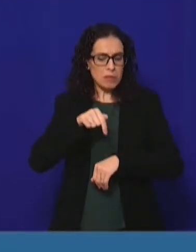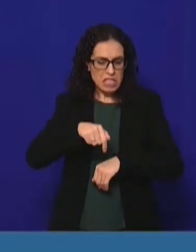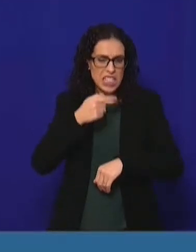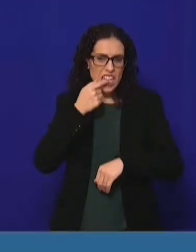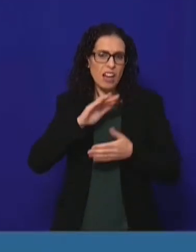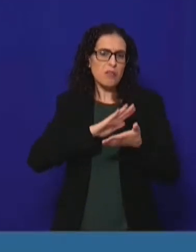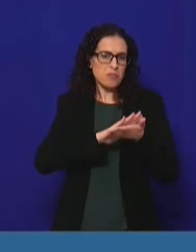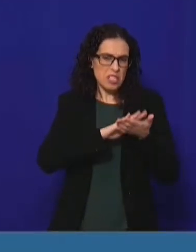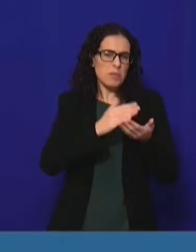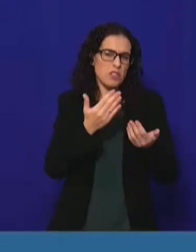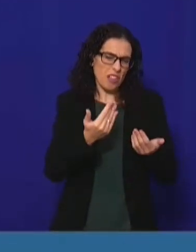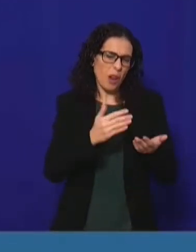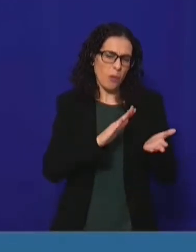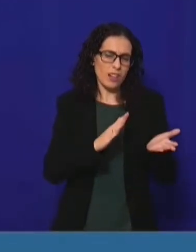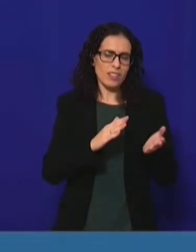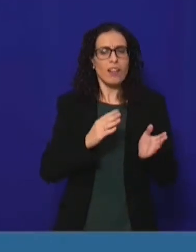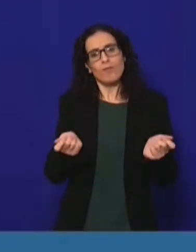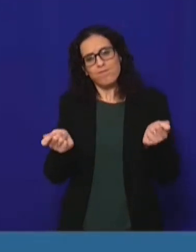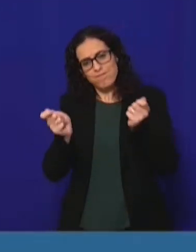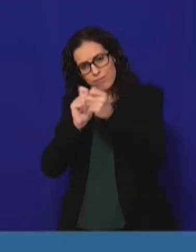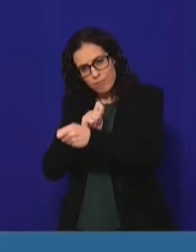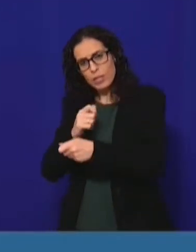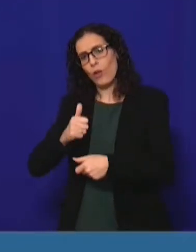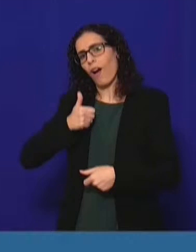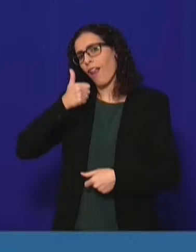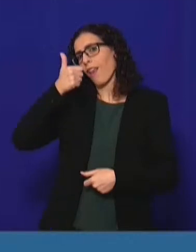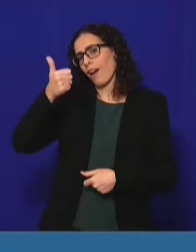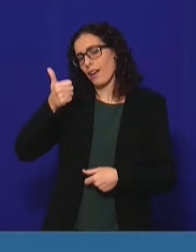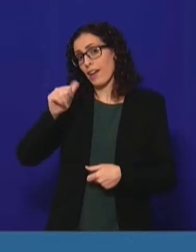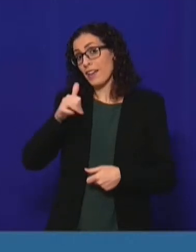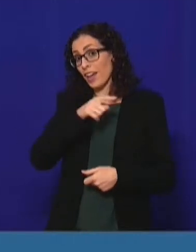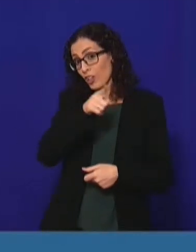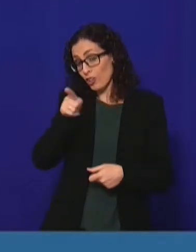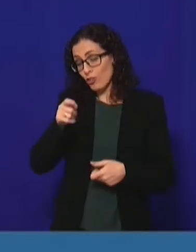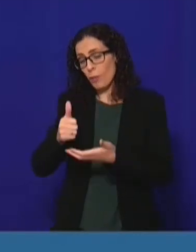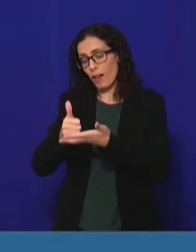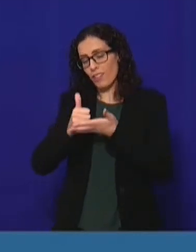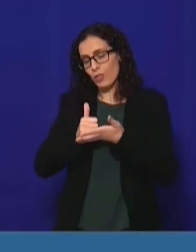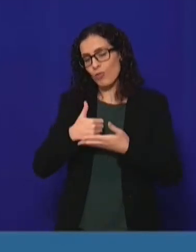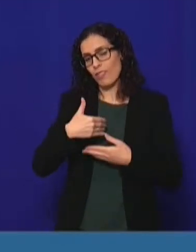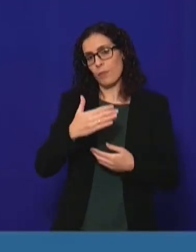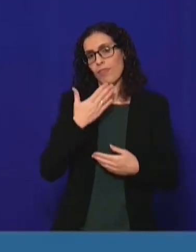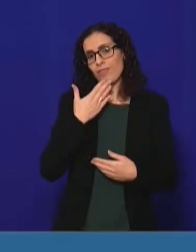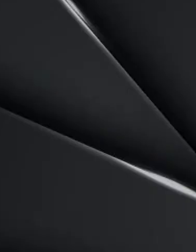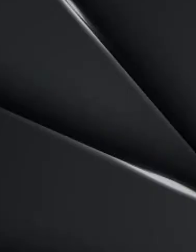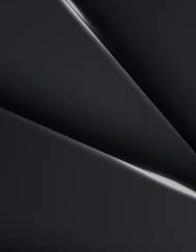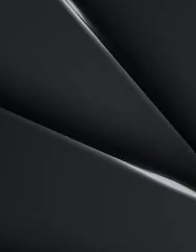jalla nkomplu nkontrollaw is-sitwazzjoni bl-għajnuna tagħkom bħalma minna sa issa. Grazzi.